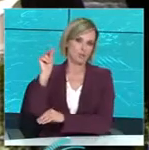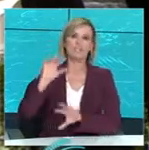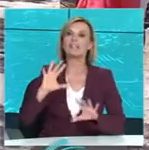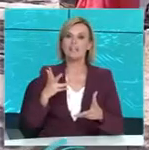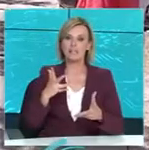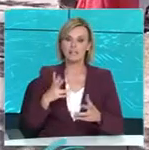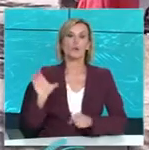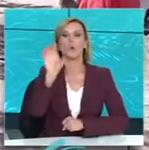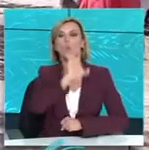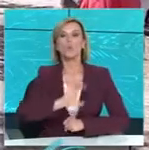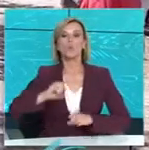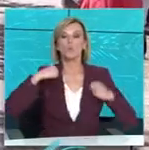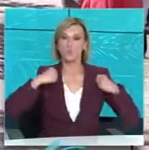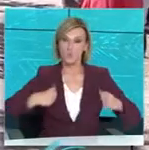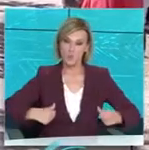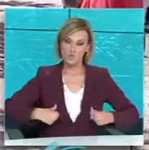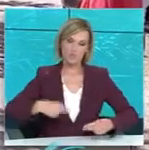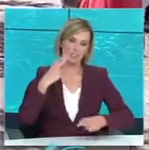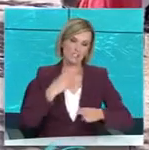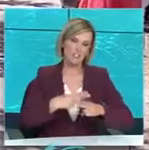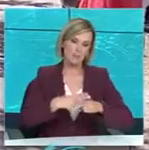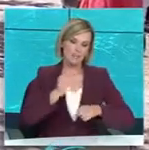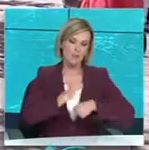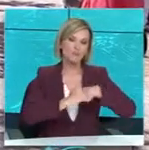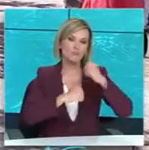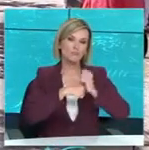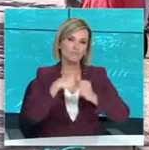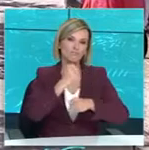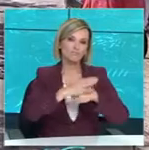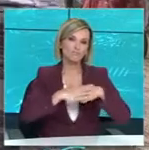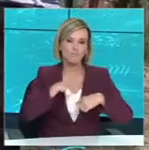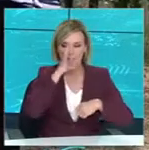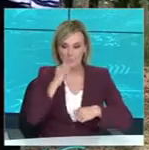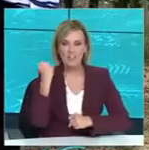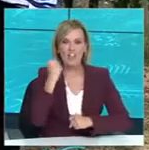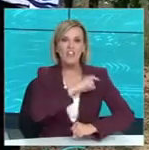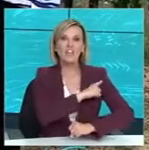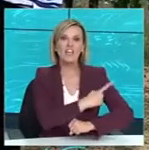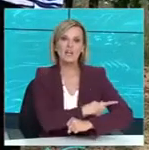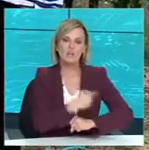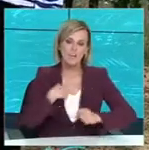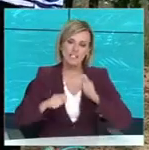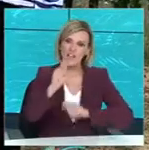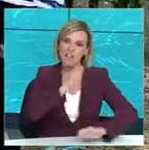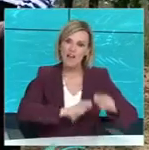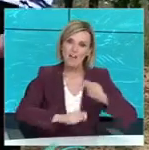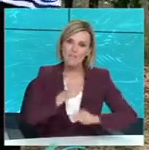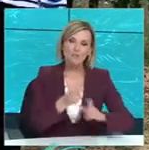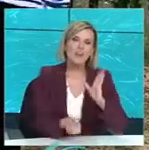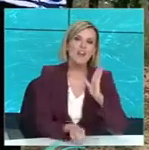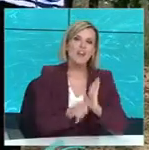υποδομή. Και μέσα από το Ελλάδα 2.0 θα υπηρετήσουμε όλα και θα δημιουργήσουμε